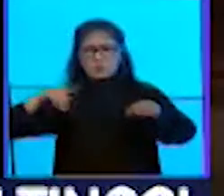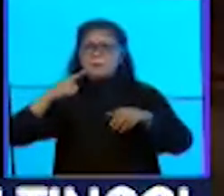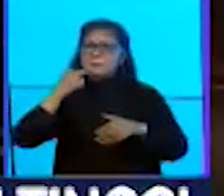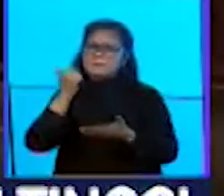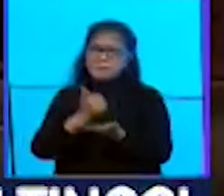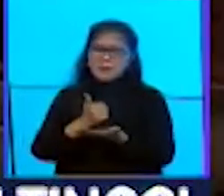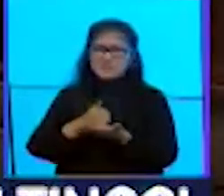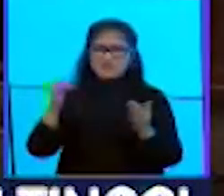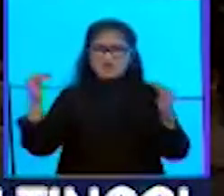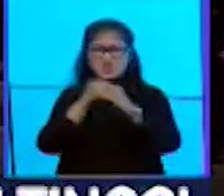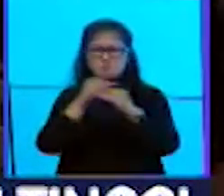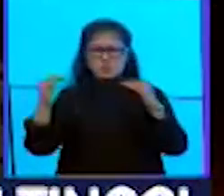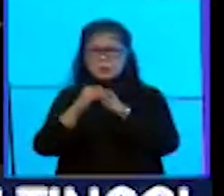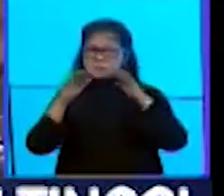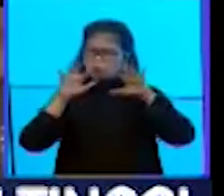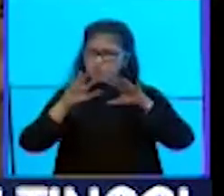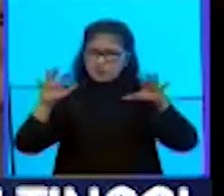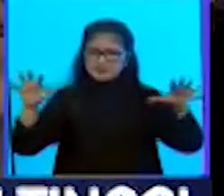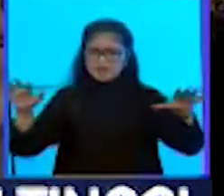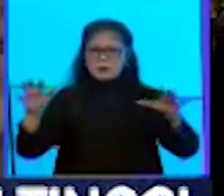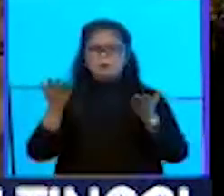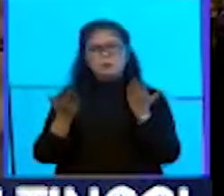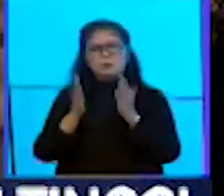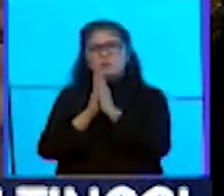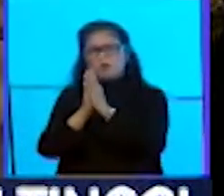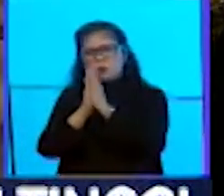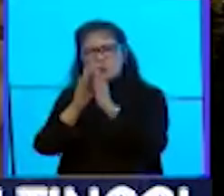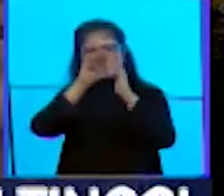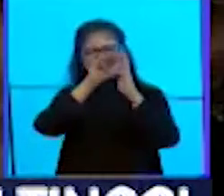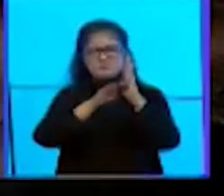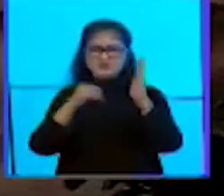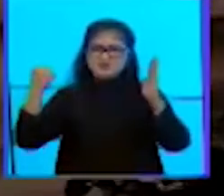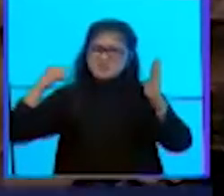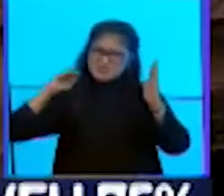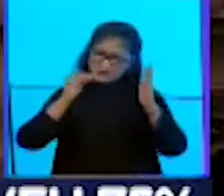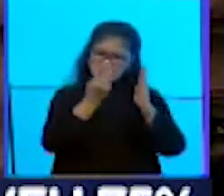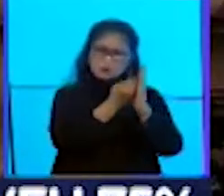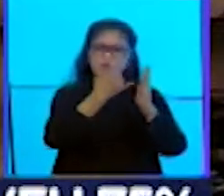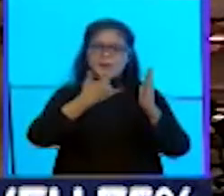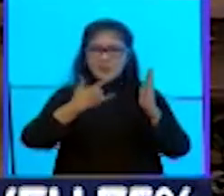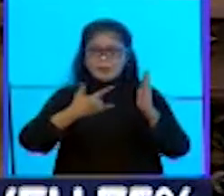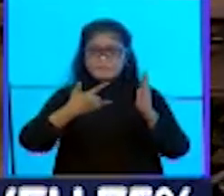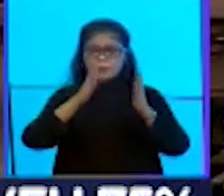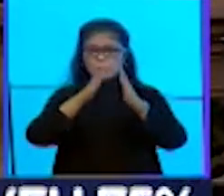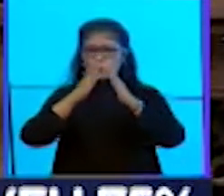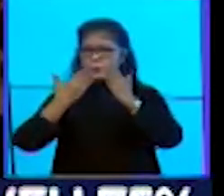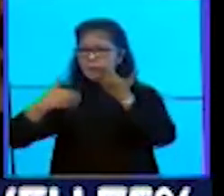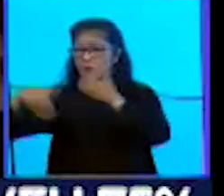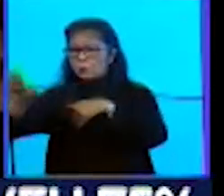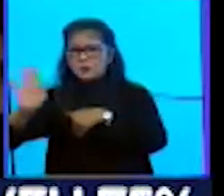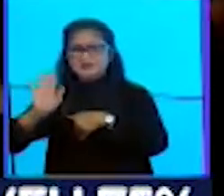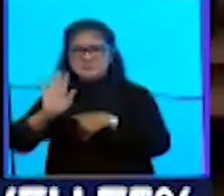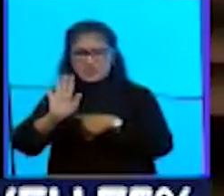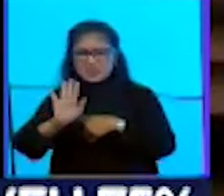kemacetan. Warga diminta disiplin menerapkan protokol kesehatan termasuk mengurangi mobilitas jika tidak ingin penyebaran pandemi